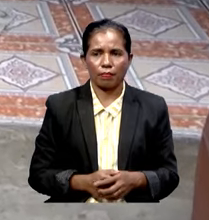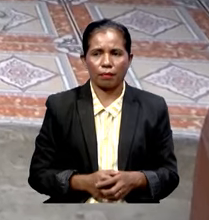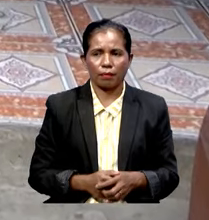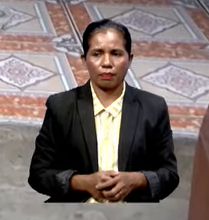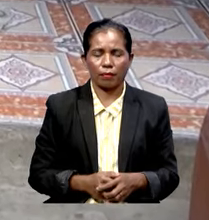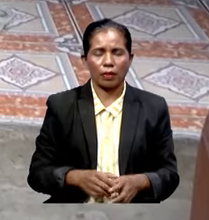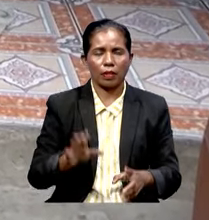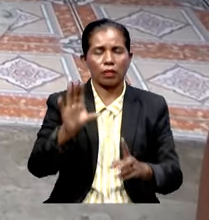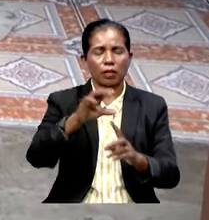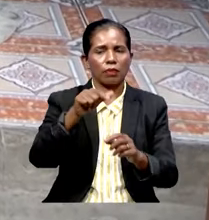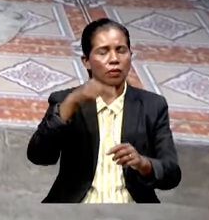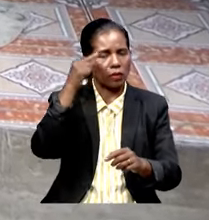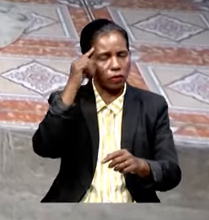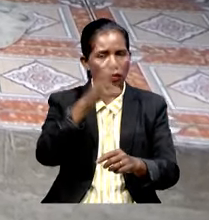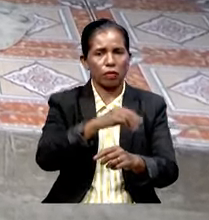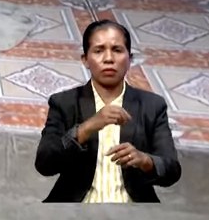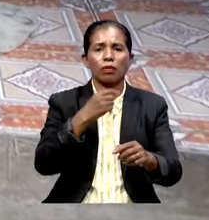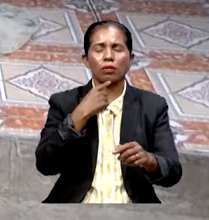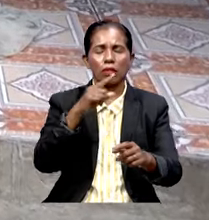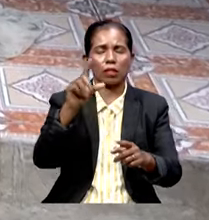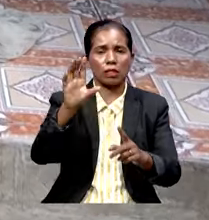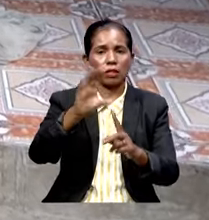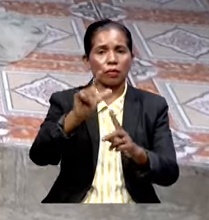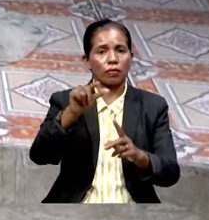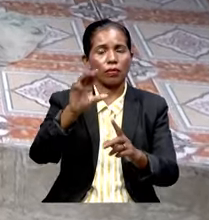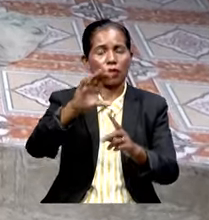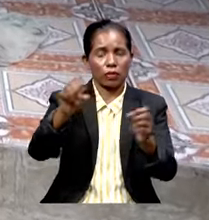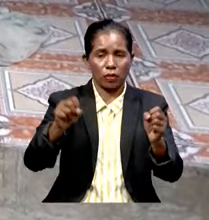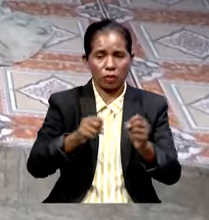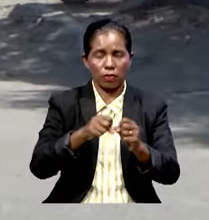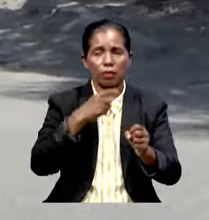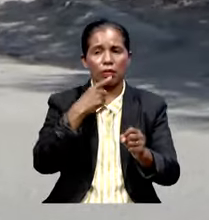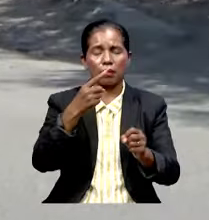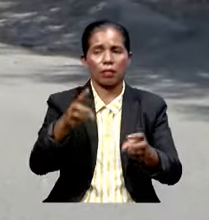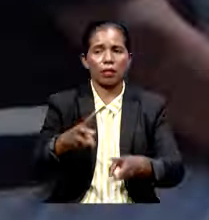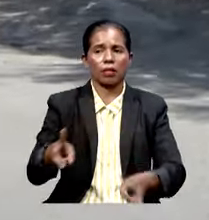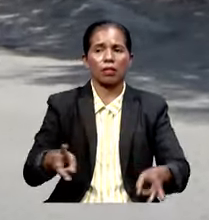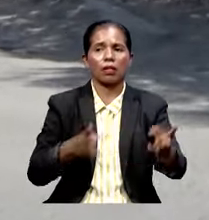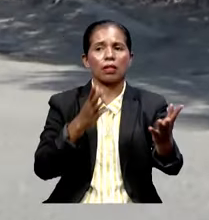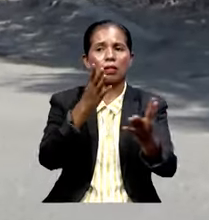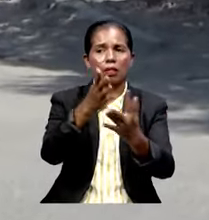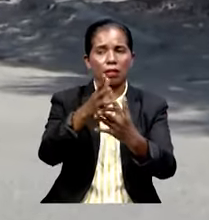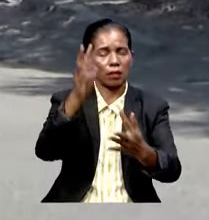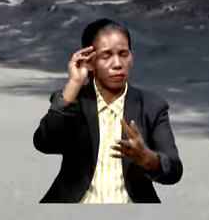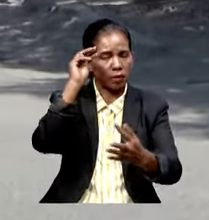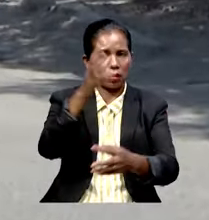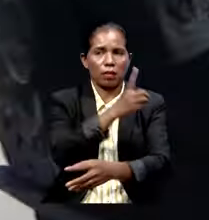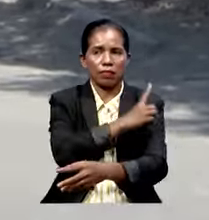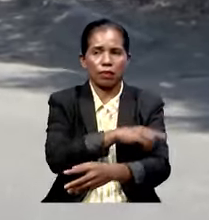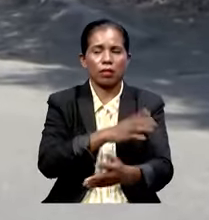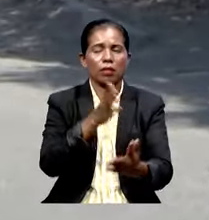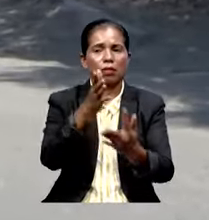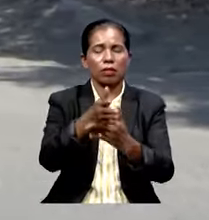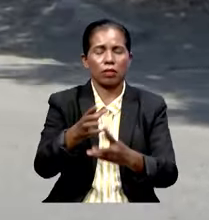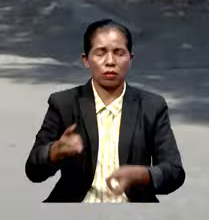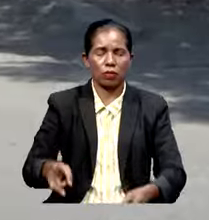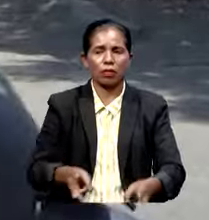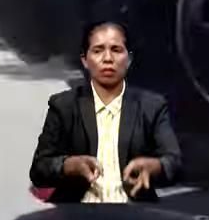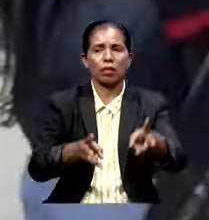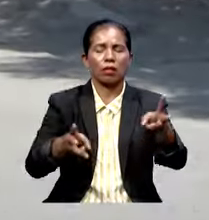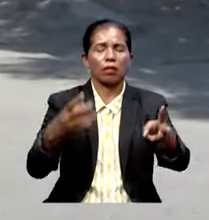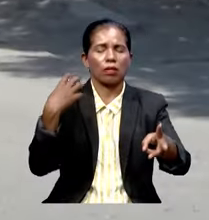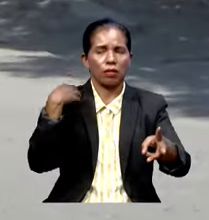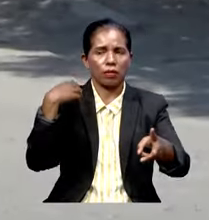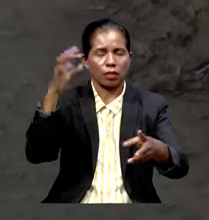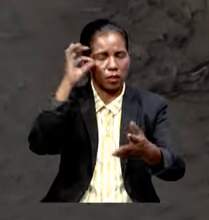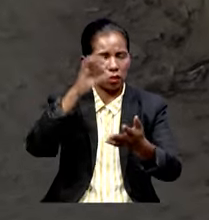Sef suku fatuada Marcelino Soares ato rekomendasaun ne, tamba estrada nebe tama husi Ministério de Defesa ni oin, tumba ta si ibung edifisi